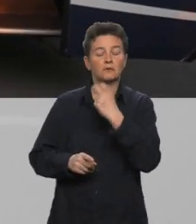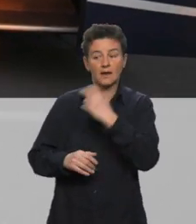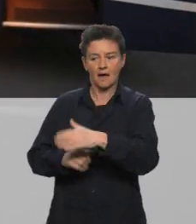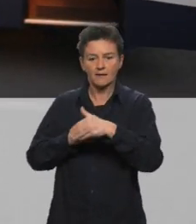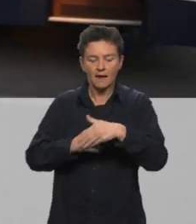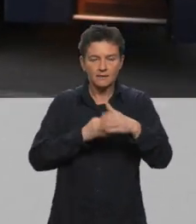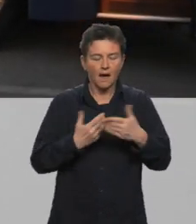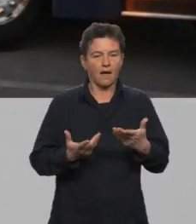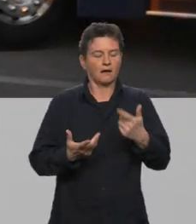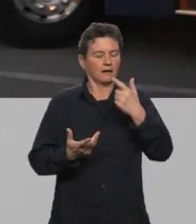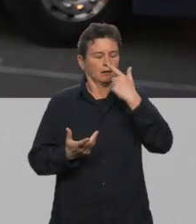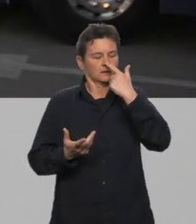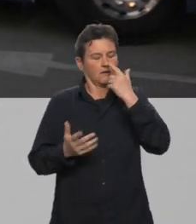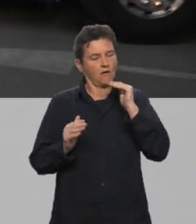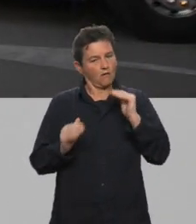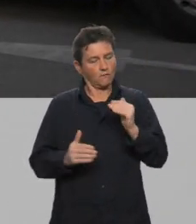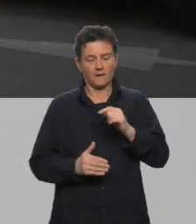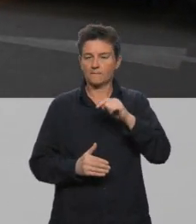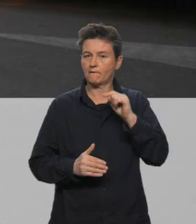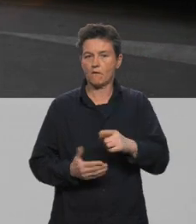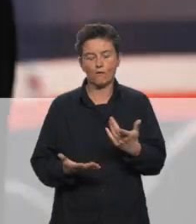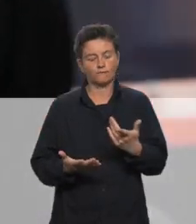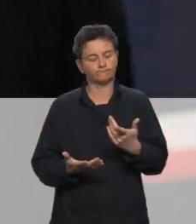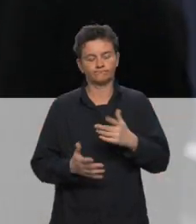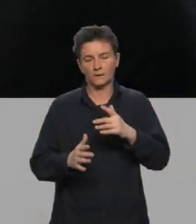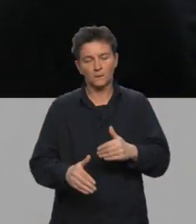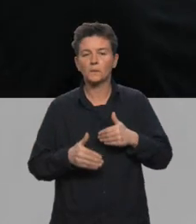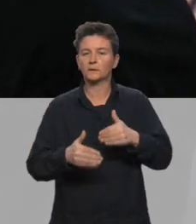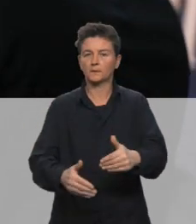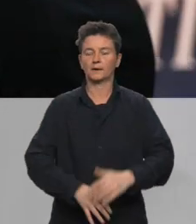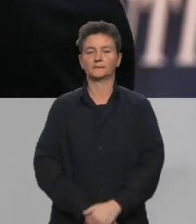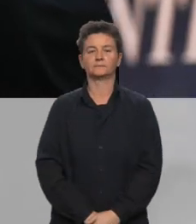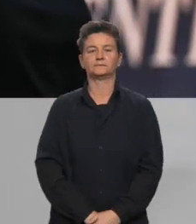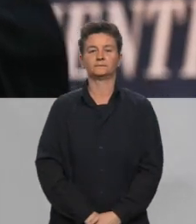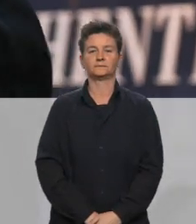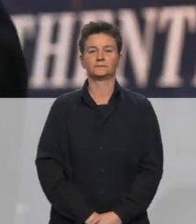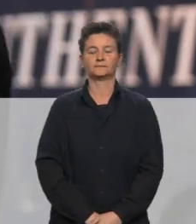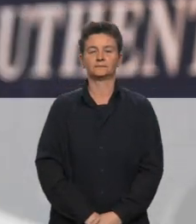citoyens, j'ai senti qu'il était de mon devoir de continuer.